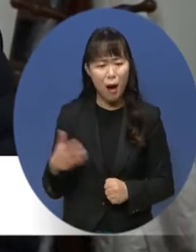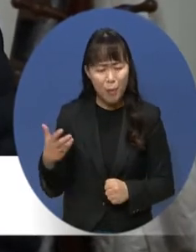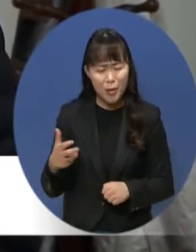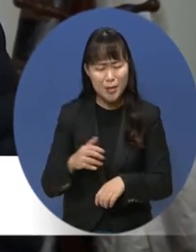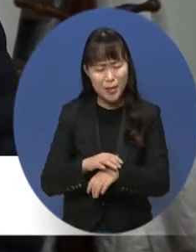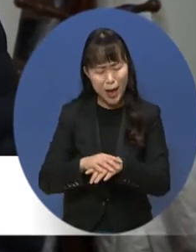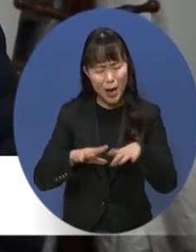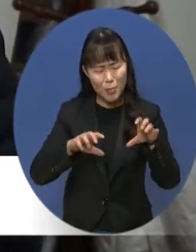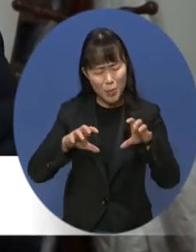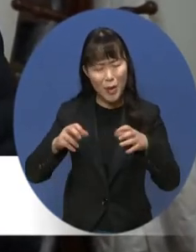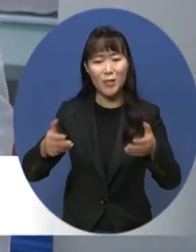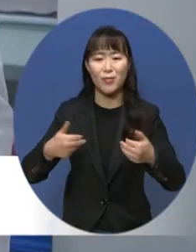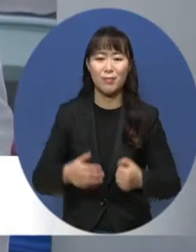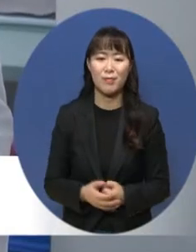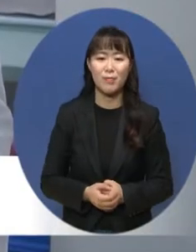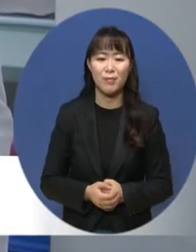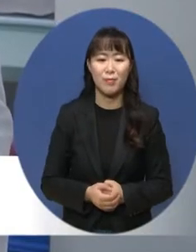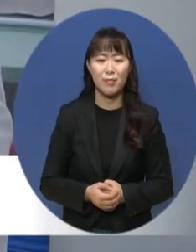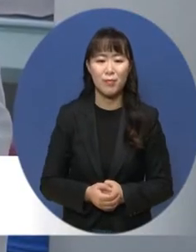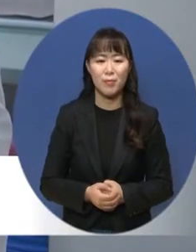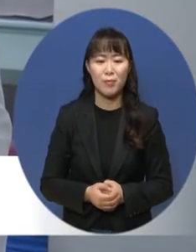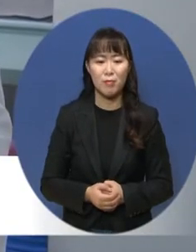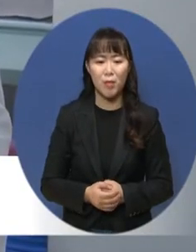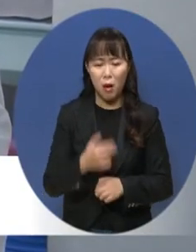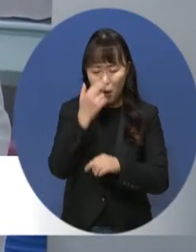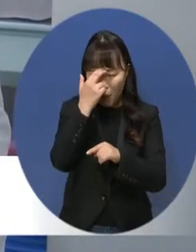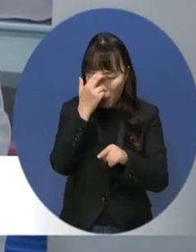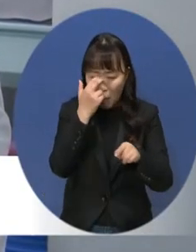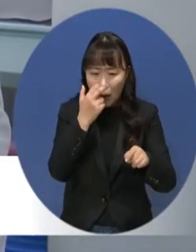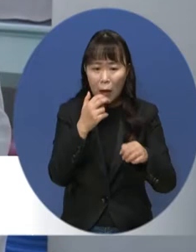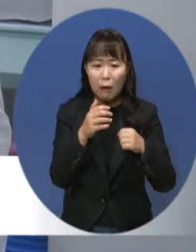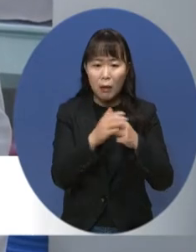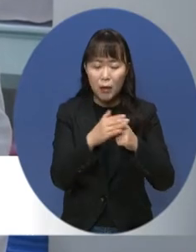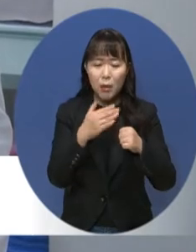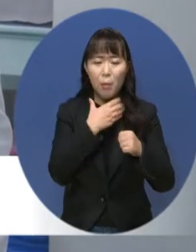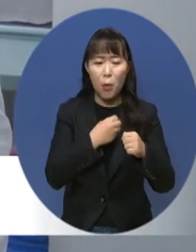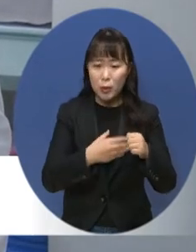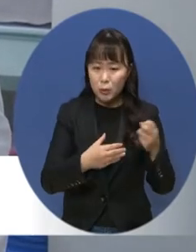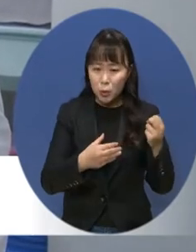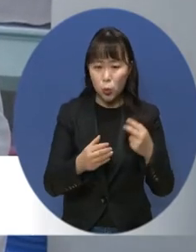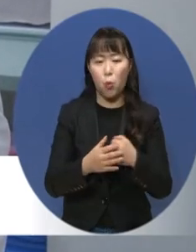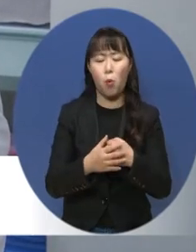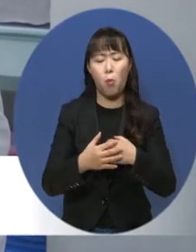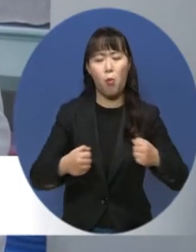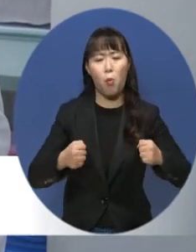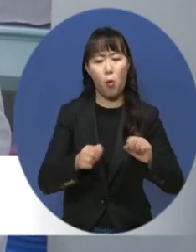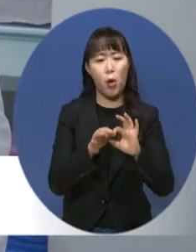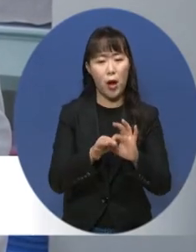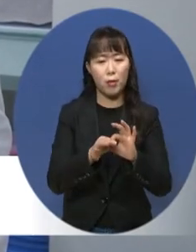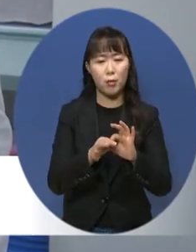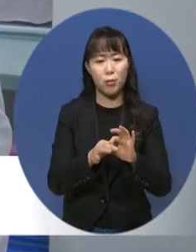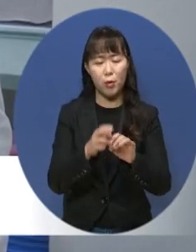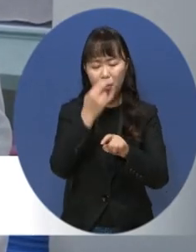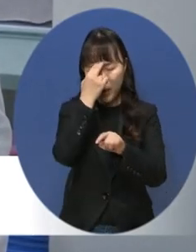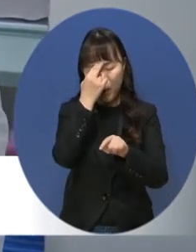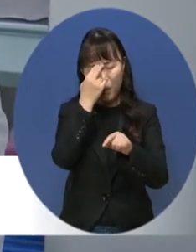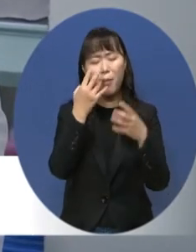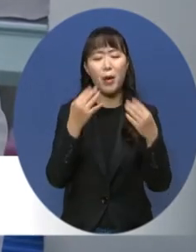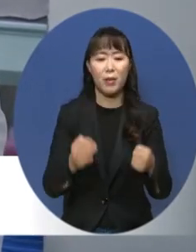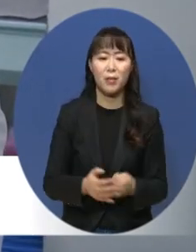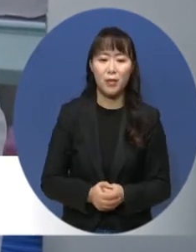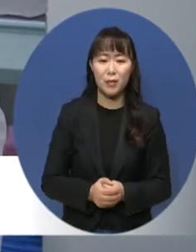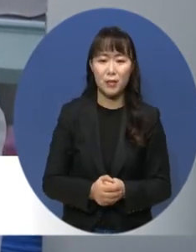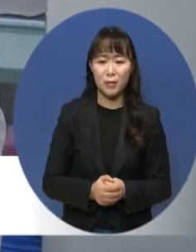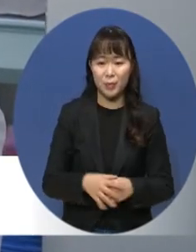잘 만져주고요. 오지다 보니까 복지라든가 보건 쪽에 이게 사각지대거든요.